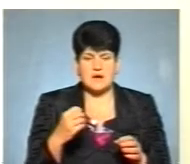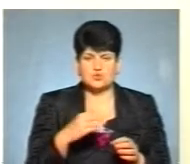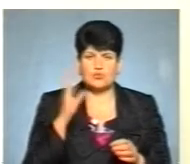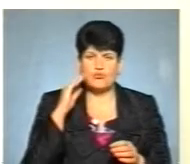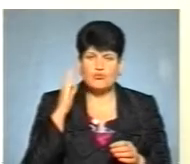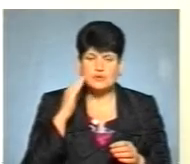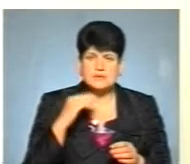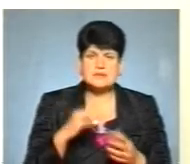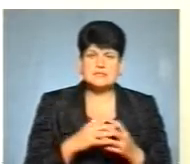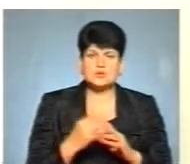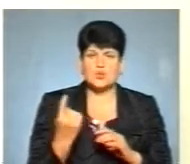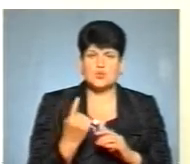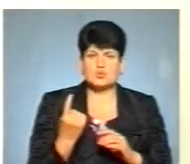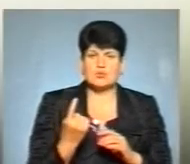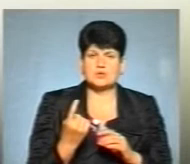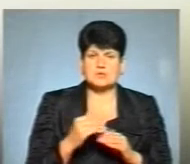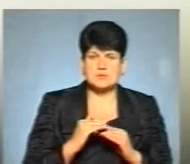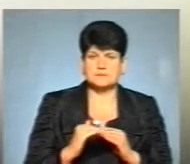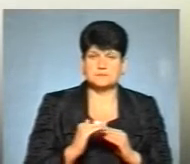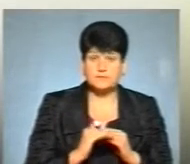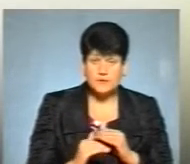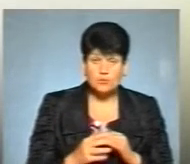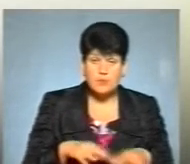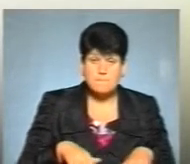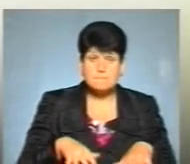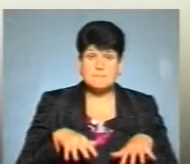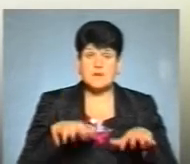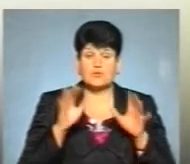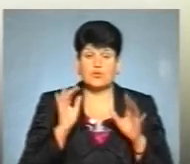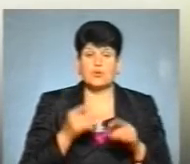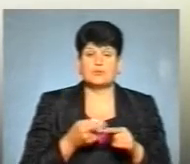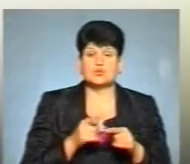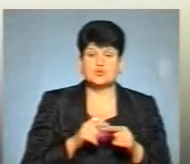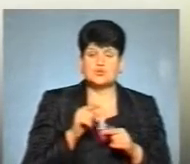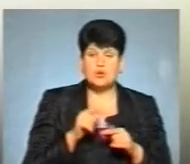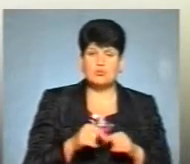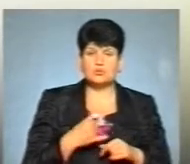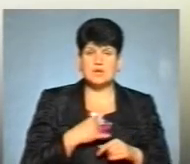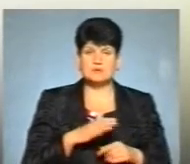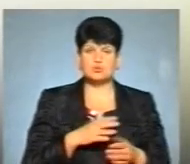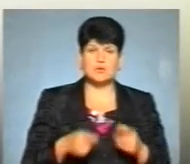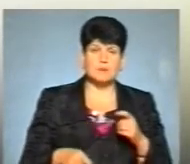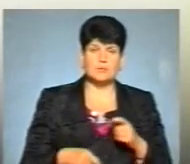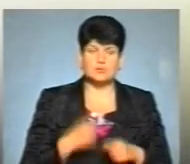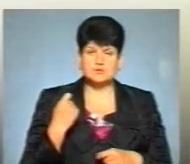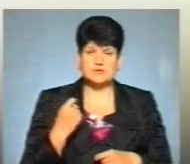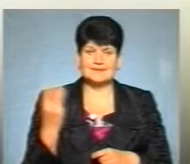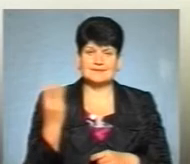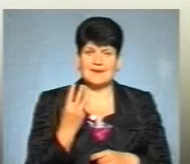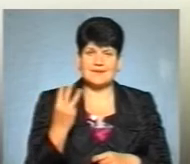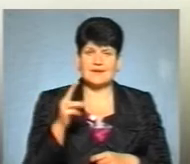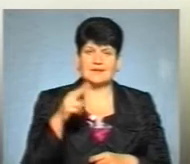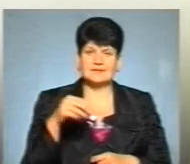підтоплення сільськогосподарських угідь, то при підйомі, при цьому критичному підйомі в нас була пошкоджена третя дамба.